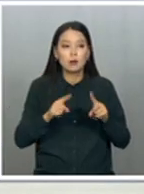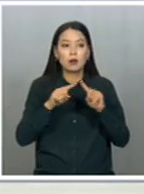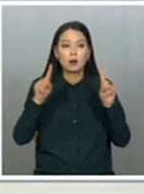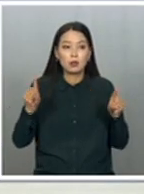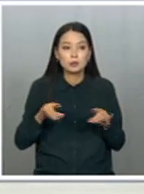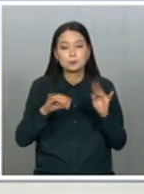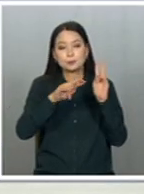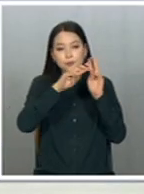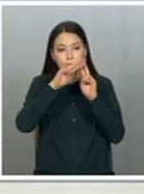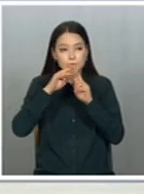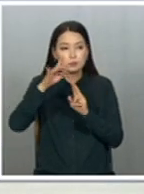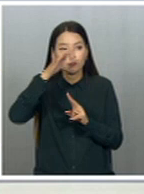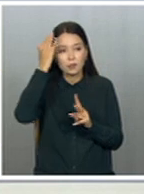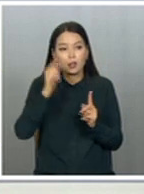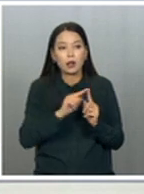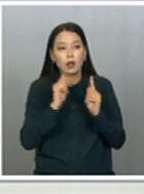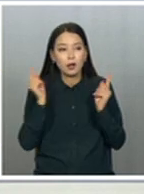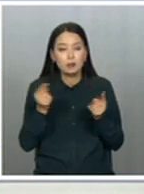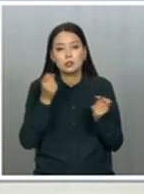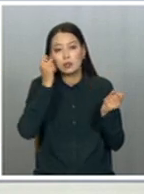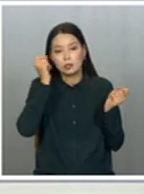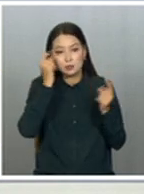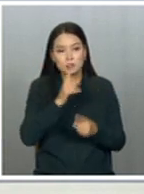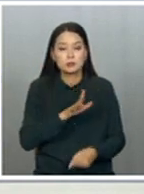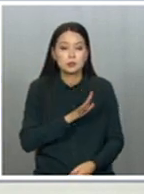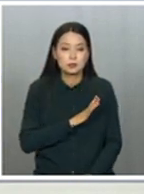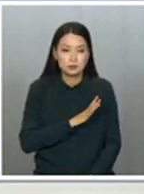жұлдыздардың аспан координаталарын анықтауды үйрендік.